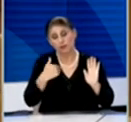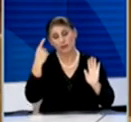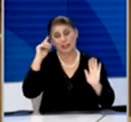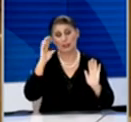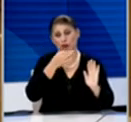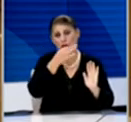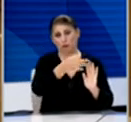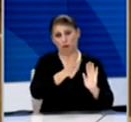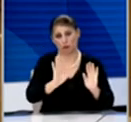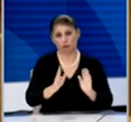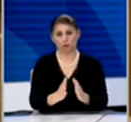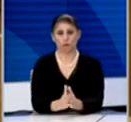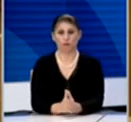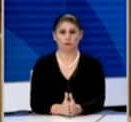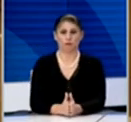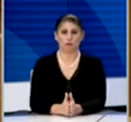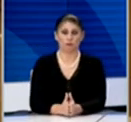σας